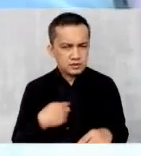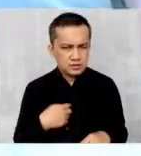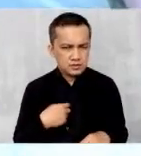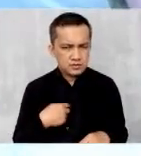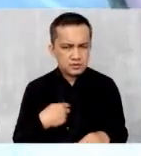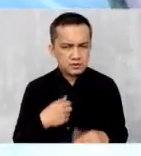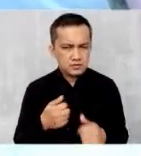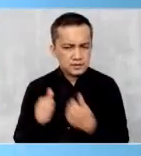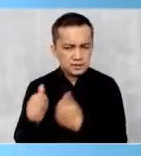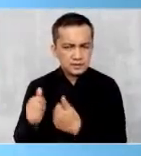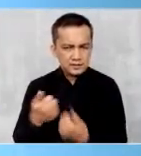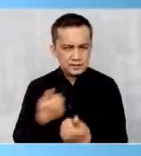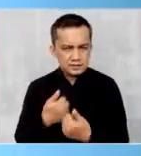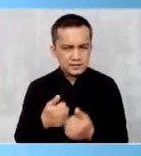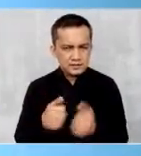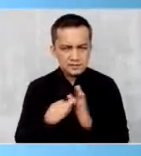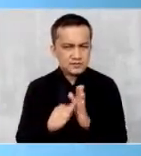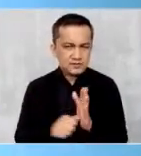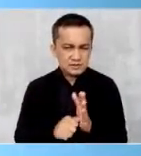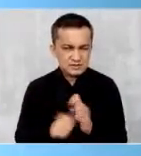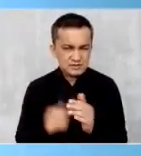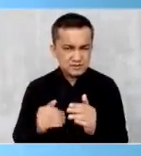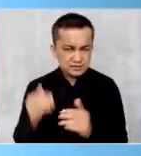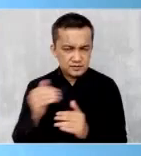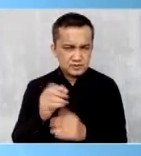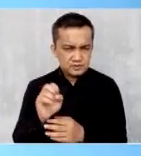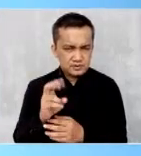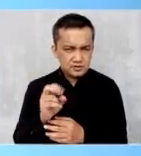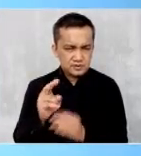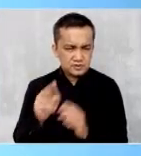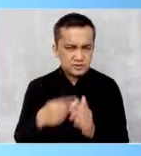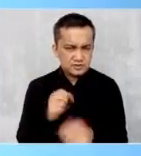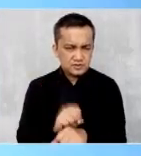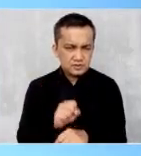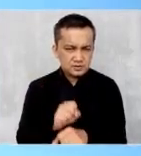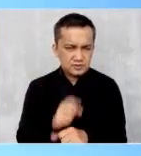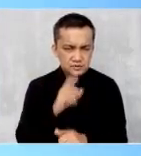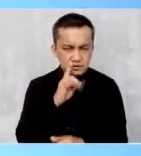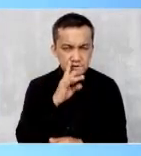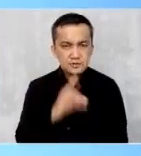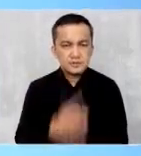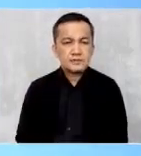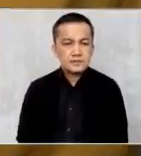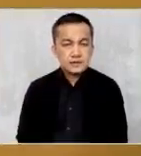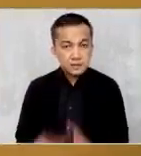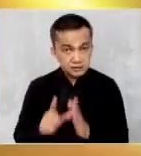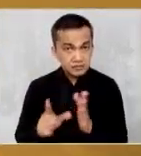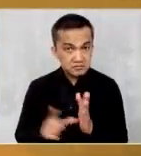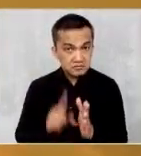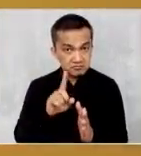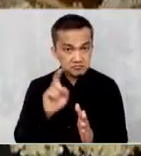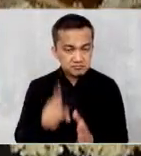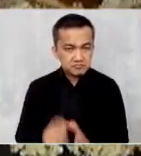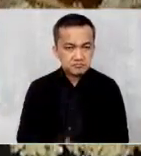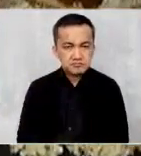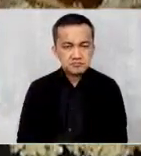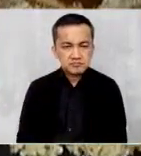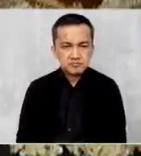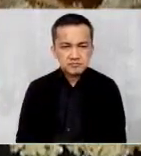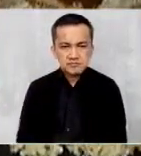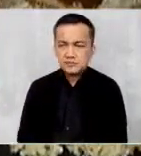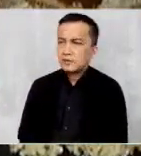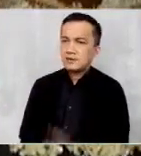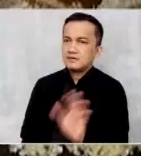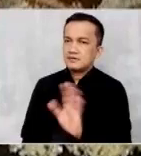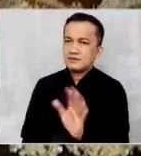dito. Attorney, lagpas 12 oras na po akong nagtatrabaho bilang kasambahay. Legal po ba ito? Hindi po yan